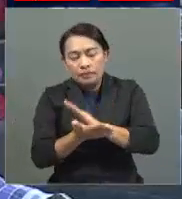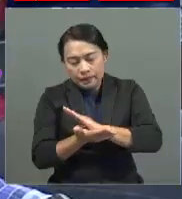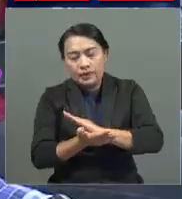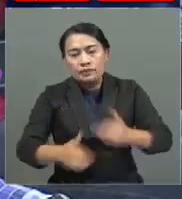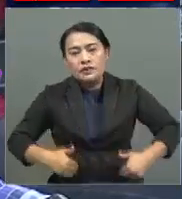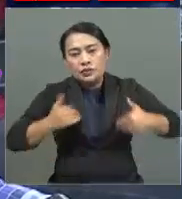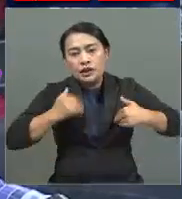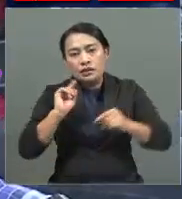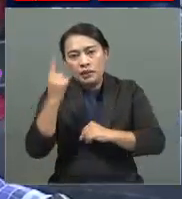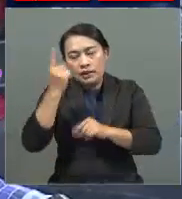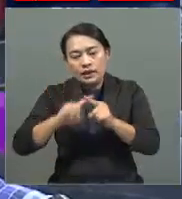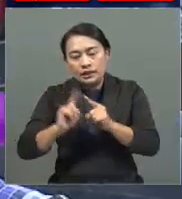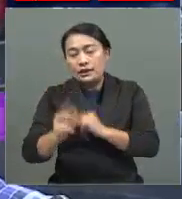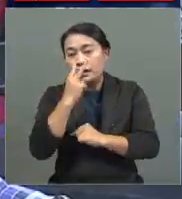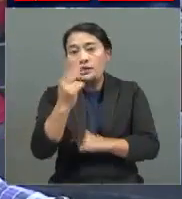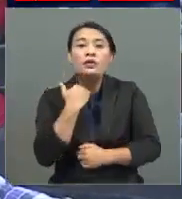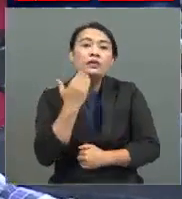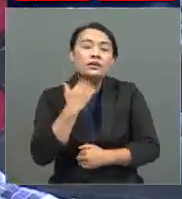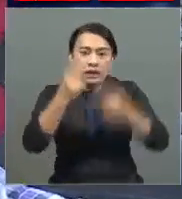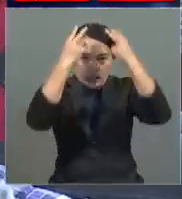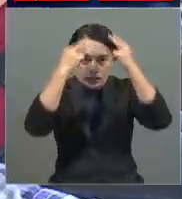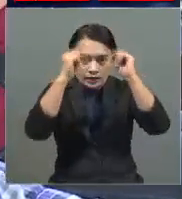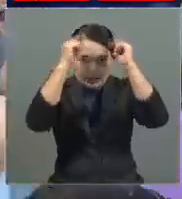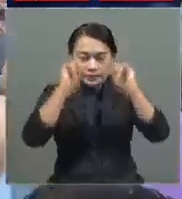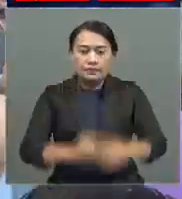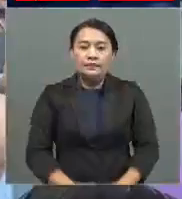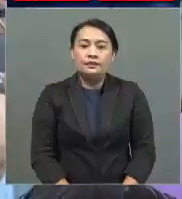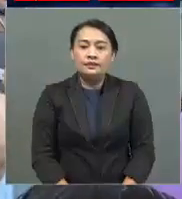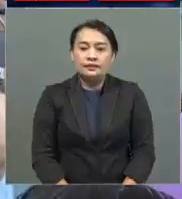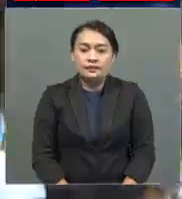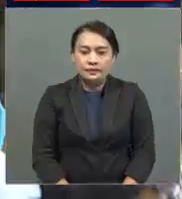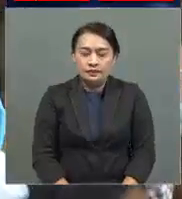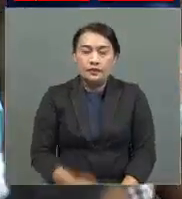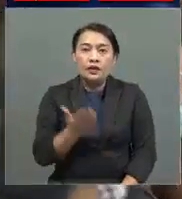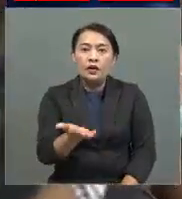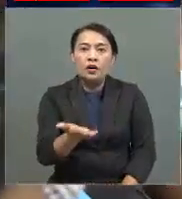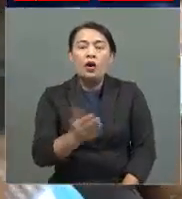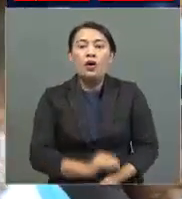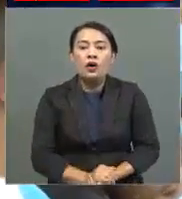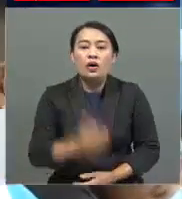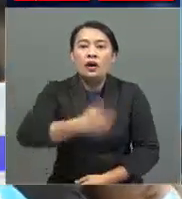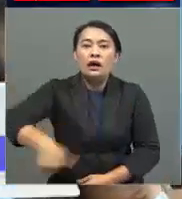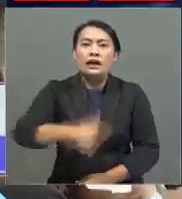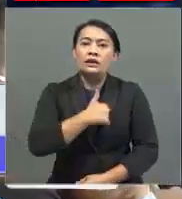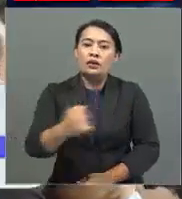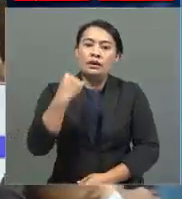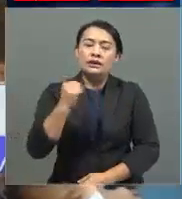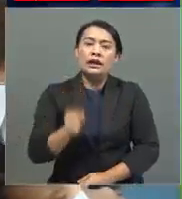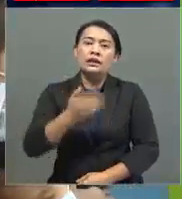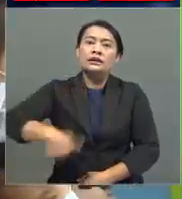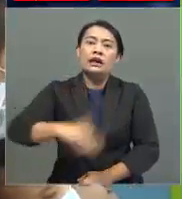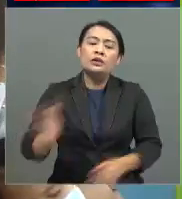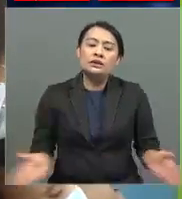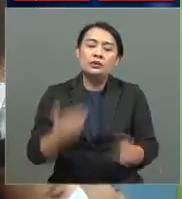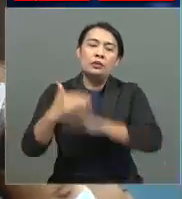Normal เอาไปฟังเสียงท่านนายกรัฐมนตรีในประเด็นนี้กันค่ะ ขอให้เชื่อมั่นกันแล้วกันหลายอย่างต้องพัฒนาต่อไปที่เขาเรียกว่าอะไร